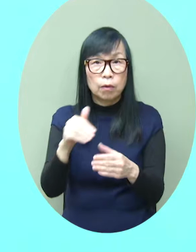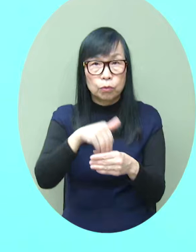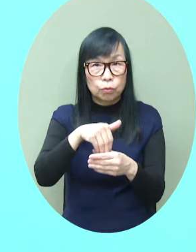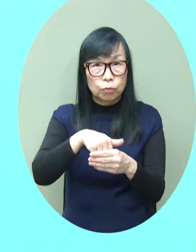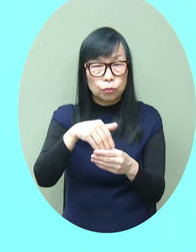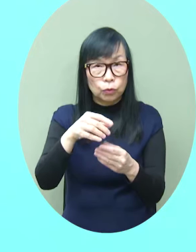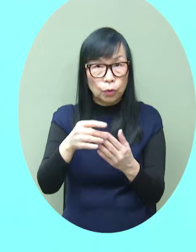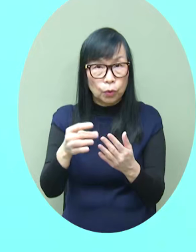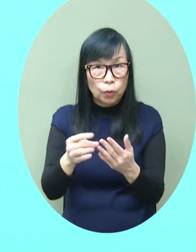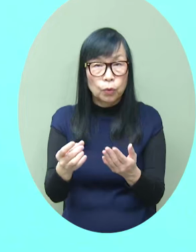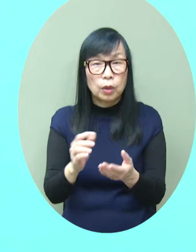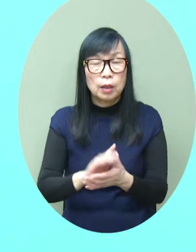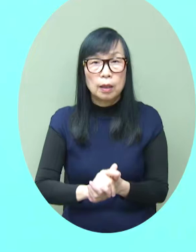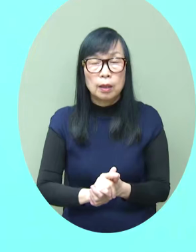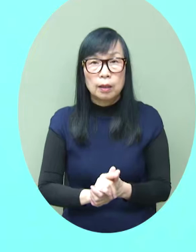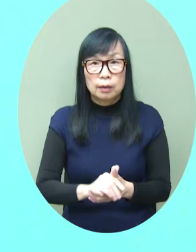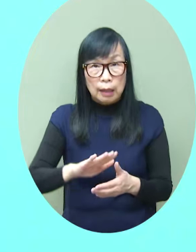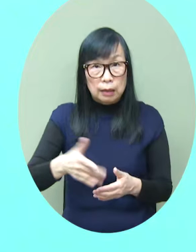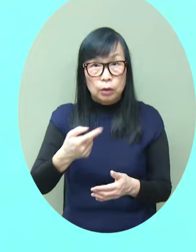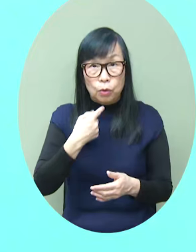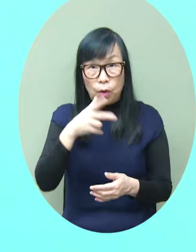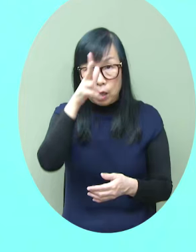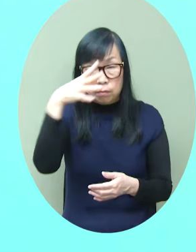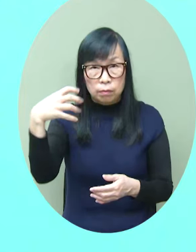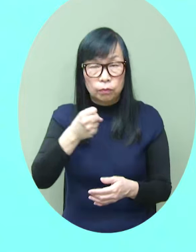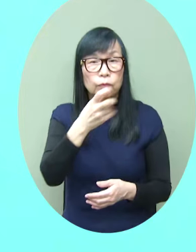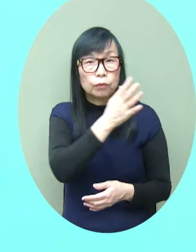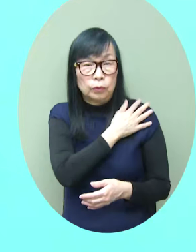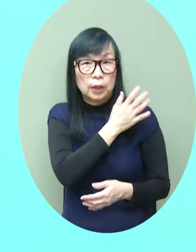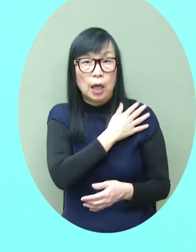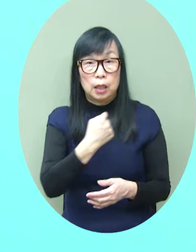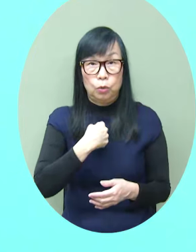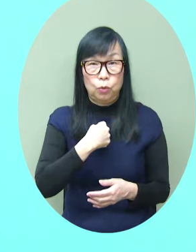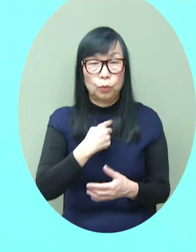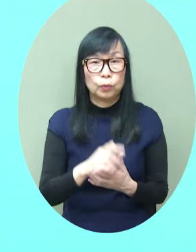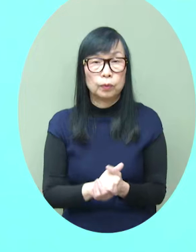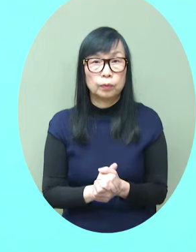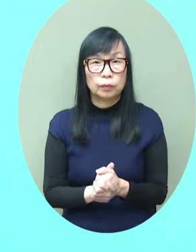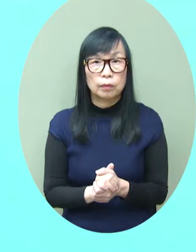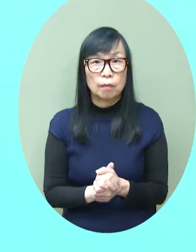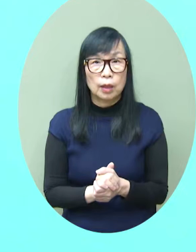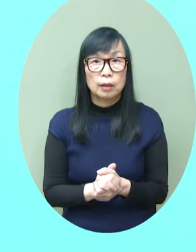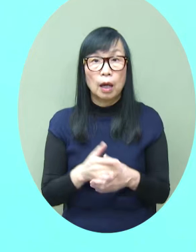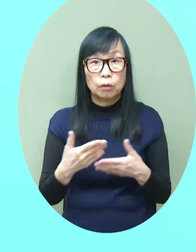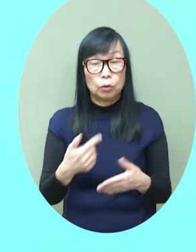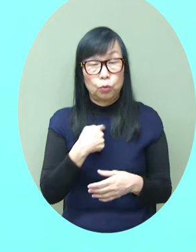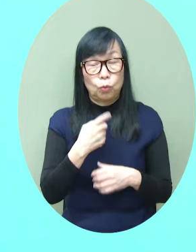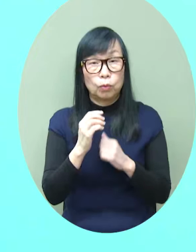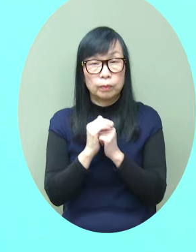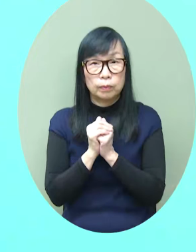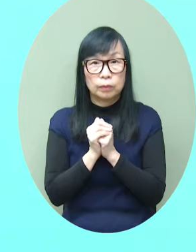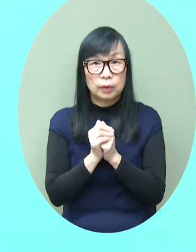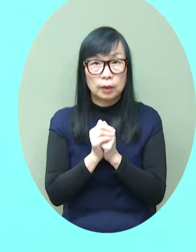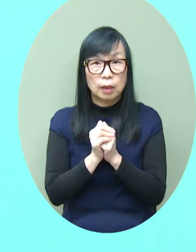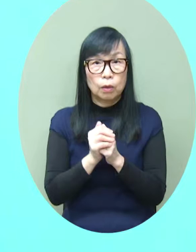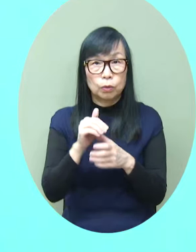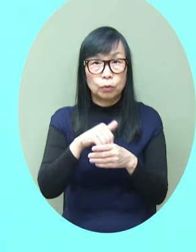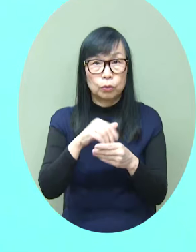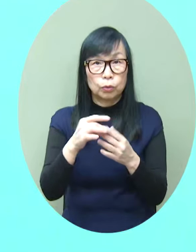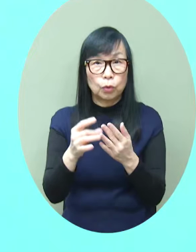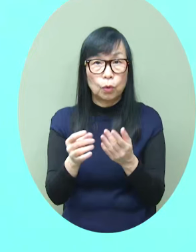舉，但是選管會都要向行政長官負責的，所以我亦都是有這個要求，要求選管